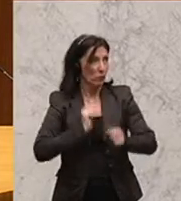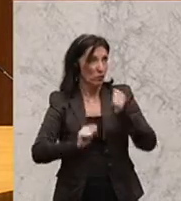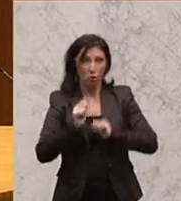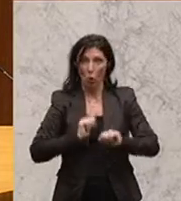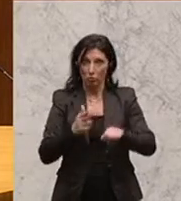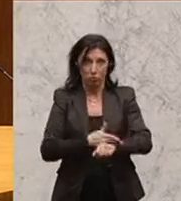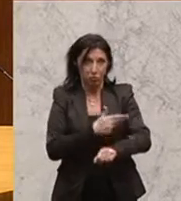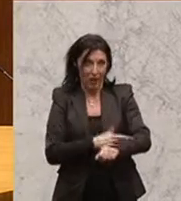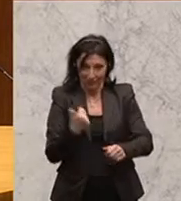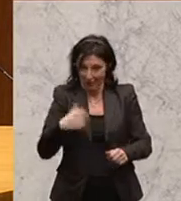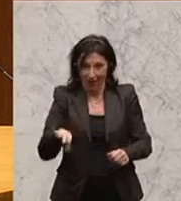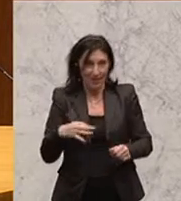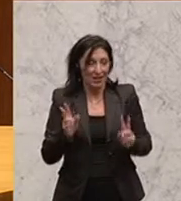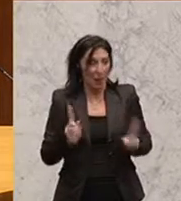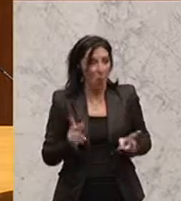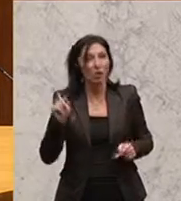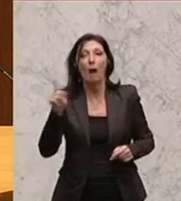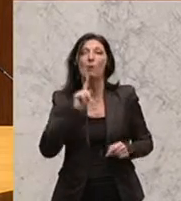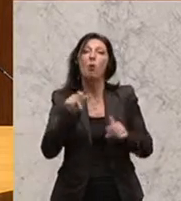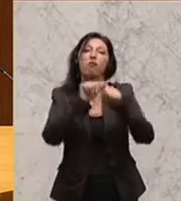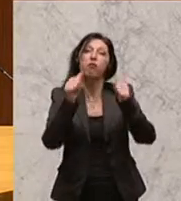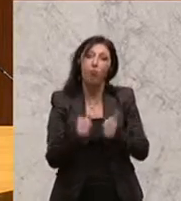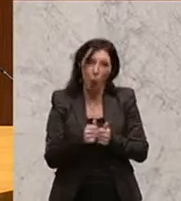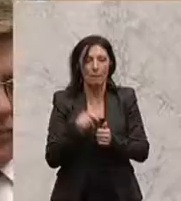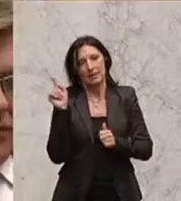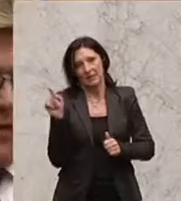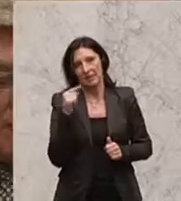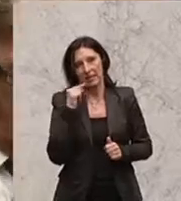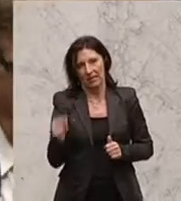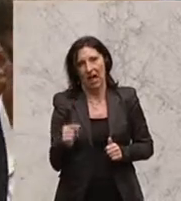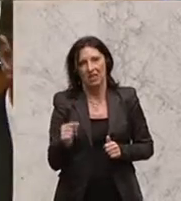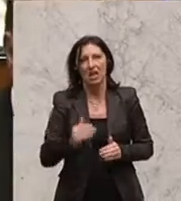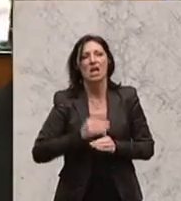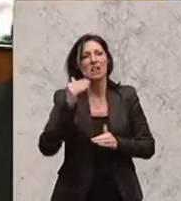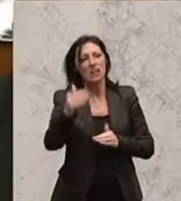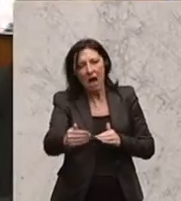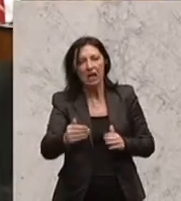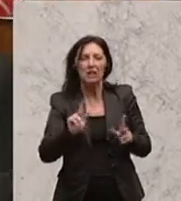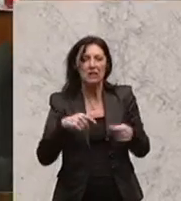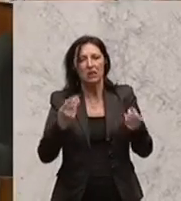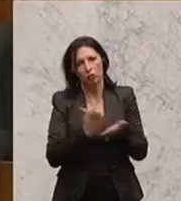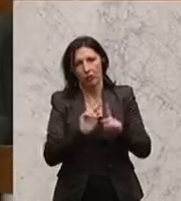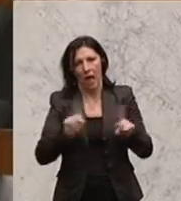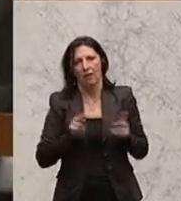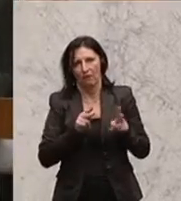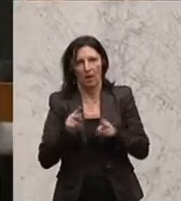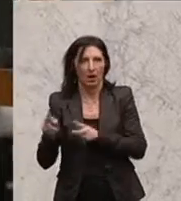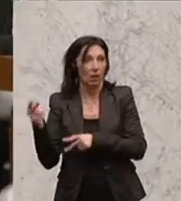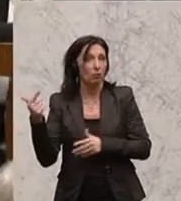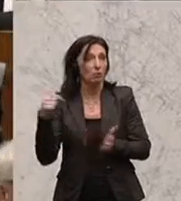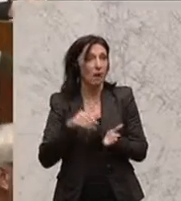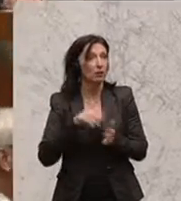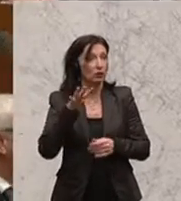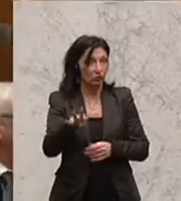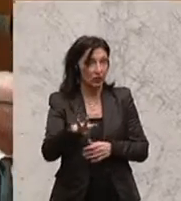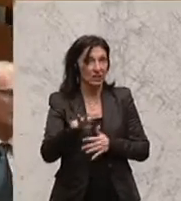ihre Ausgestaltung, hat Frau Gries festgestellt, hätte im Nachhinein betrachtet Alternativen gegeben. Und im März 2014 wurde die